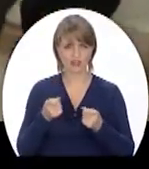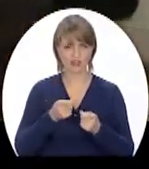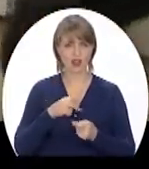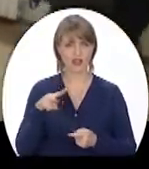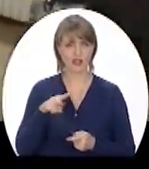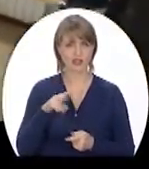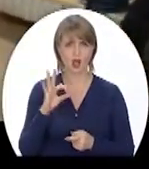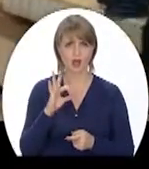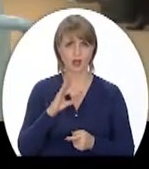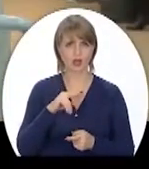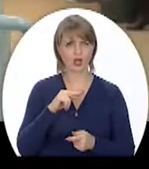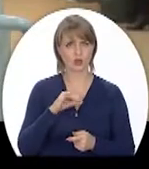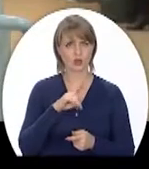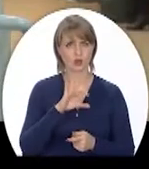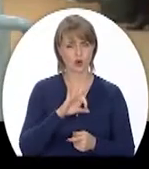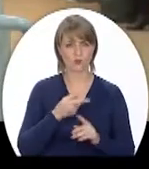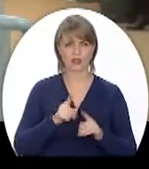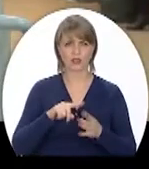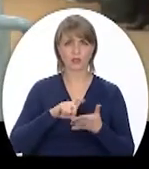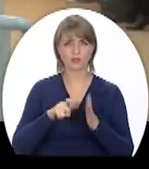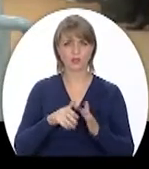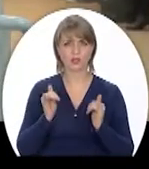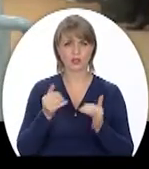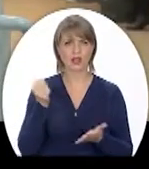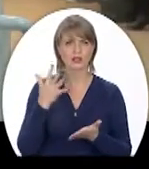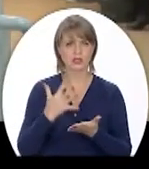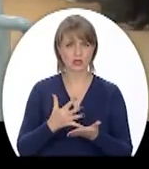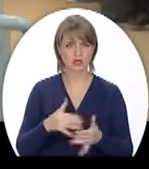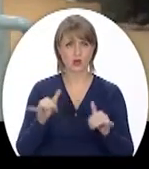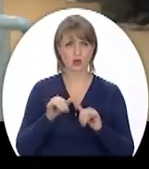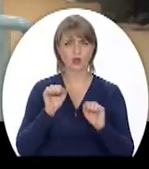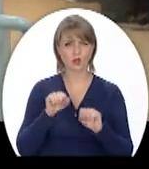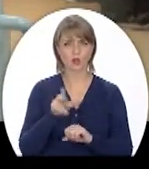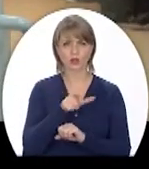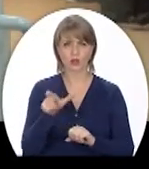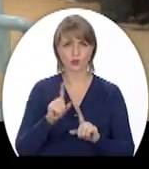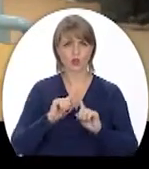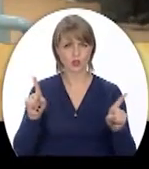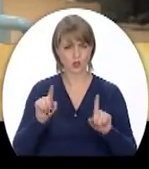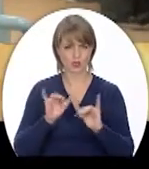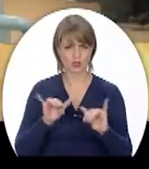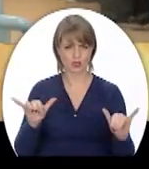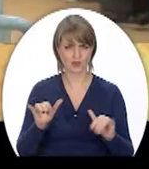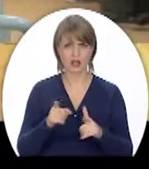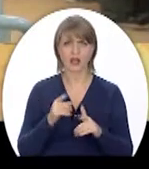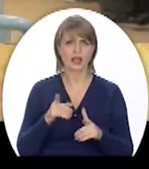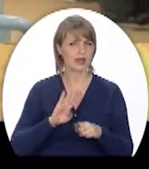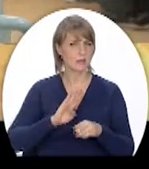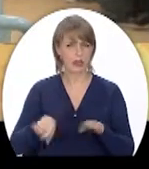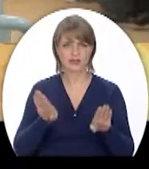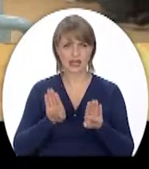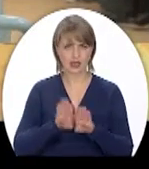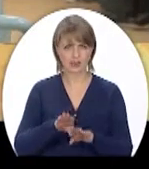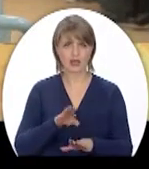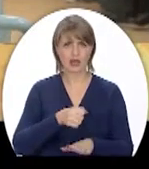Лариса и Олег Чичко. Это помещение для центра, куда могут люди с особенностями развития и без таковых